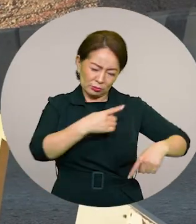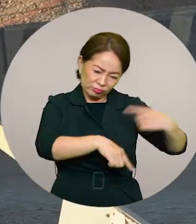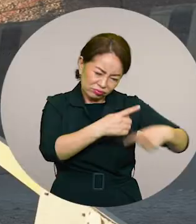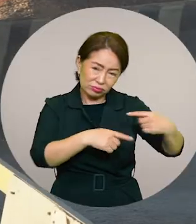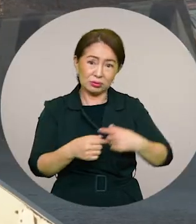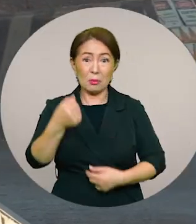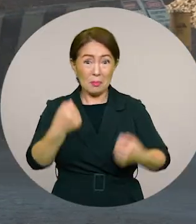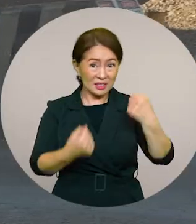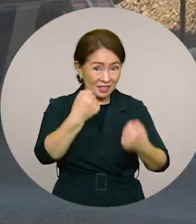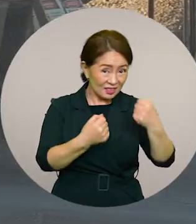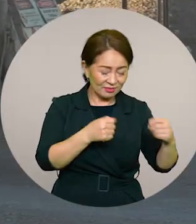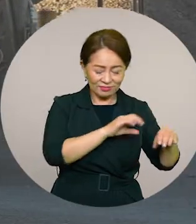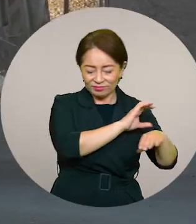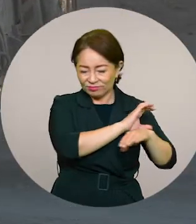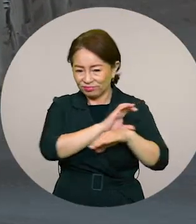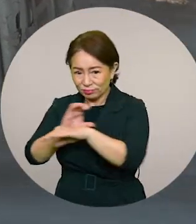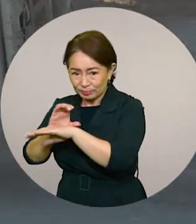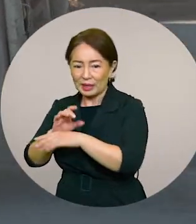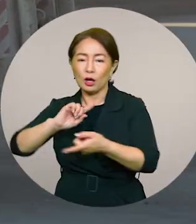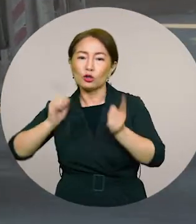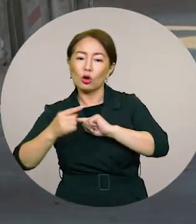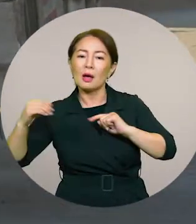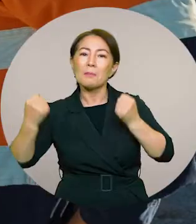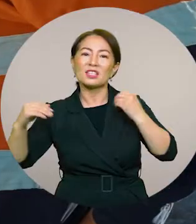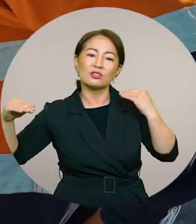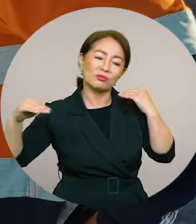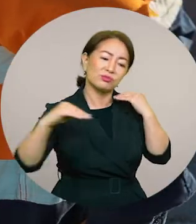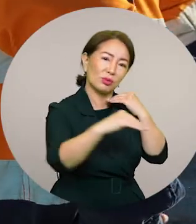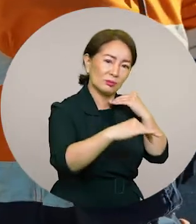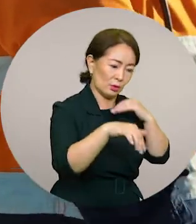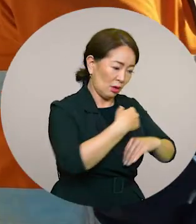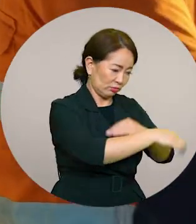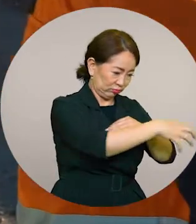жижигэлсэн хүдрийг тайварлан, нөгөө хонгилоор нь автотехникүүд зорчив.